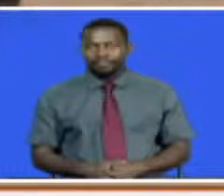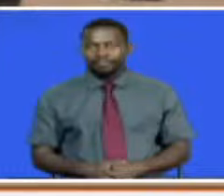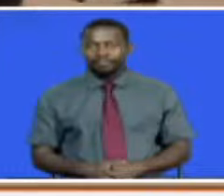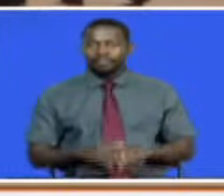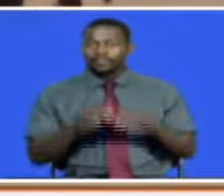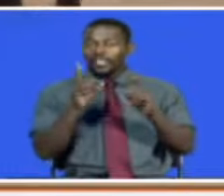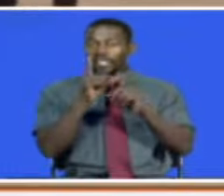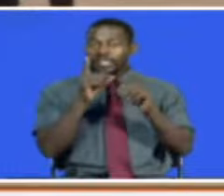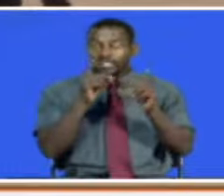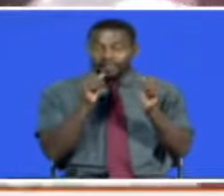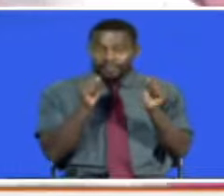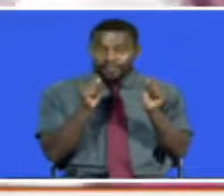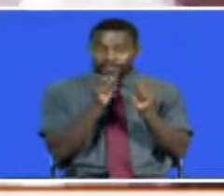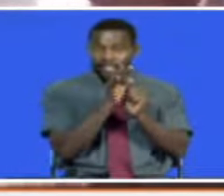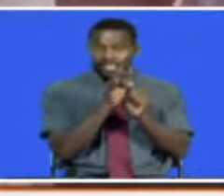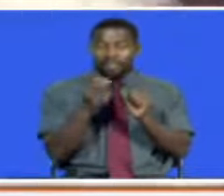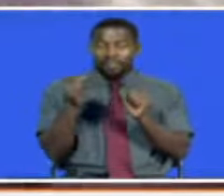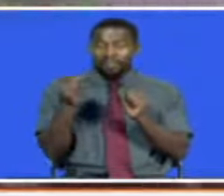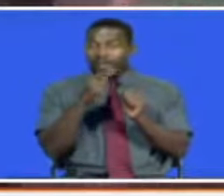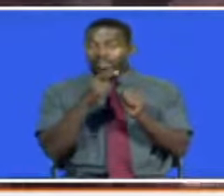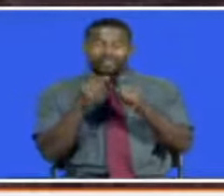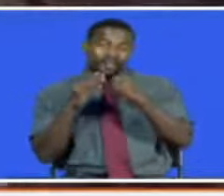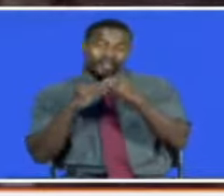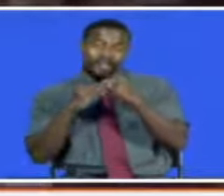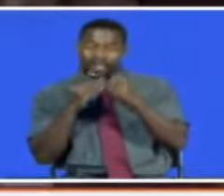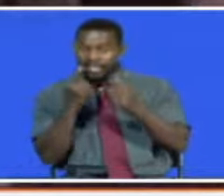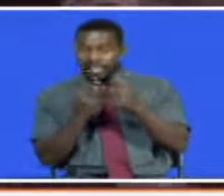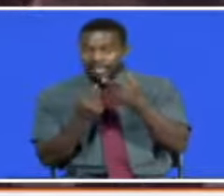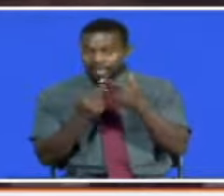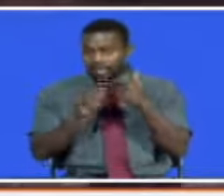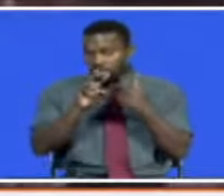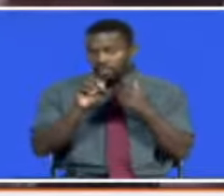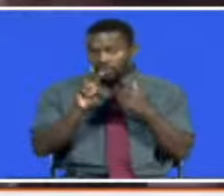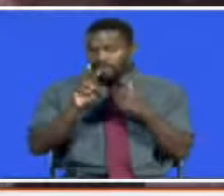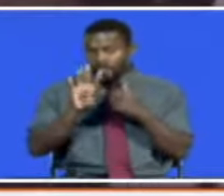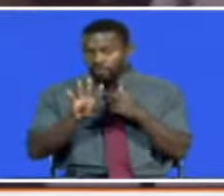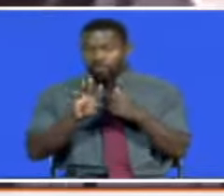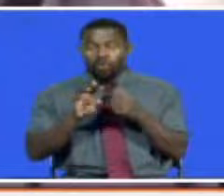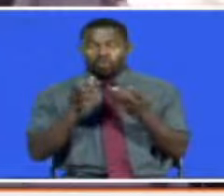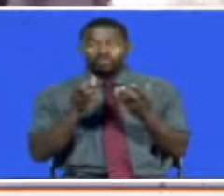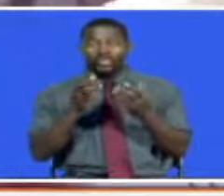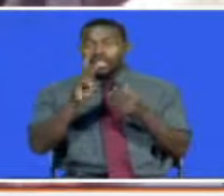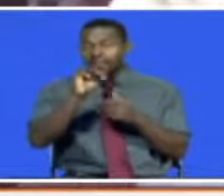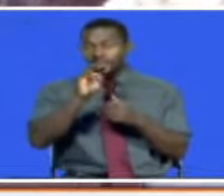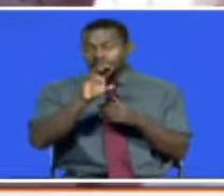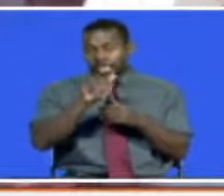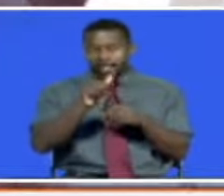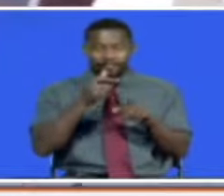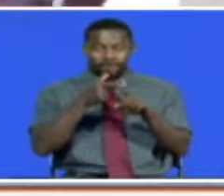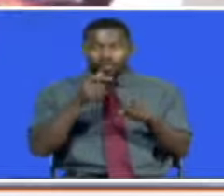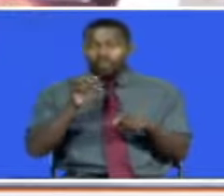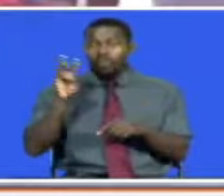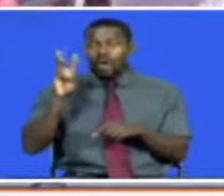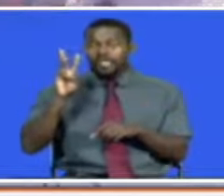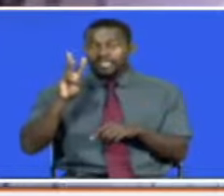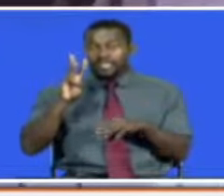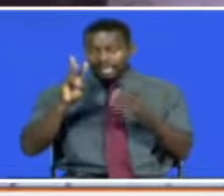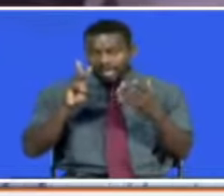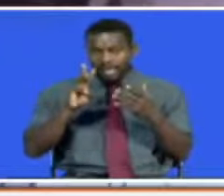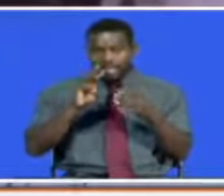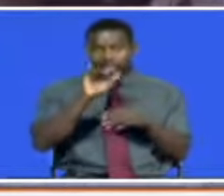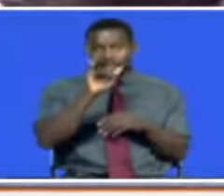Mnamo tarehe 13 mwezi Septemba mwaka 2024, mwakilishi wa wadi ya Dela County ya Wajia, Yusuf